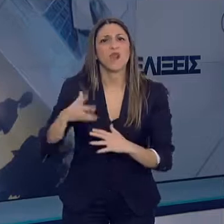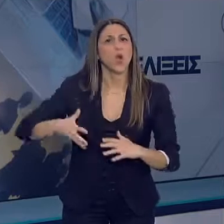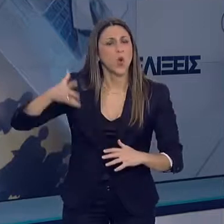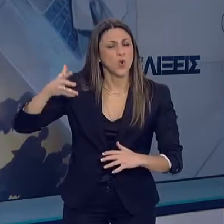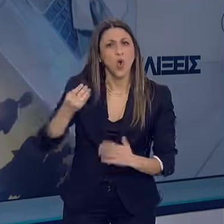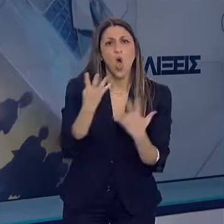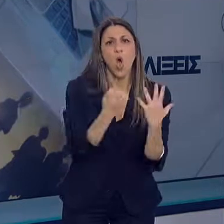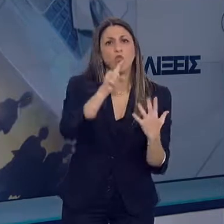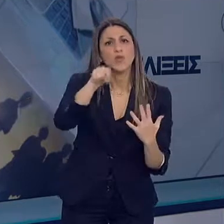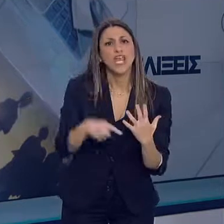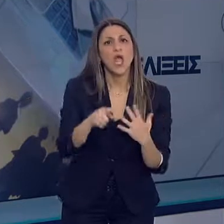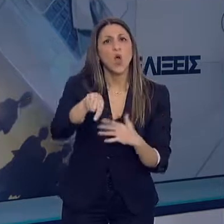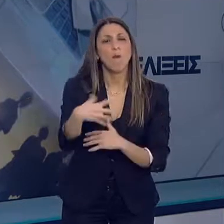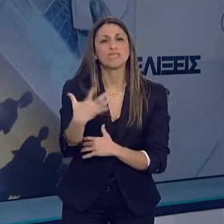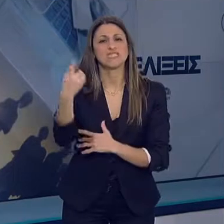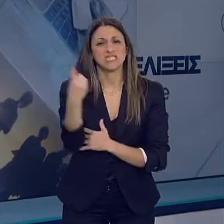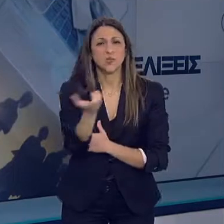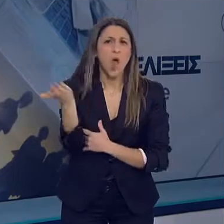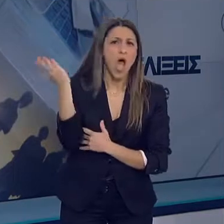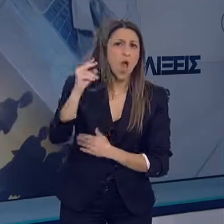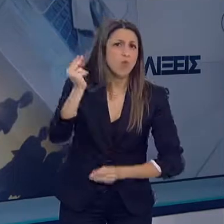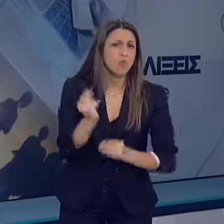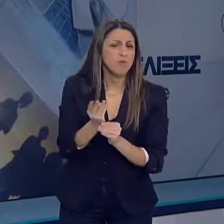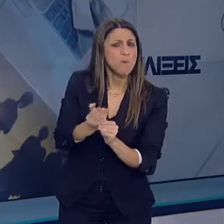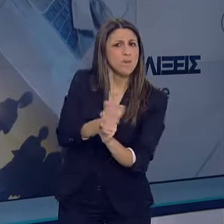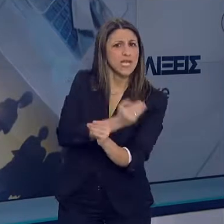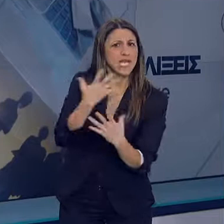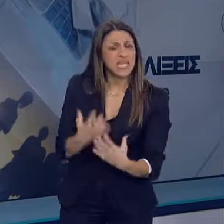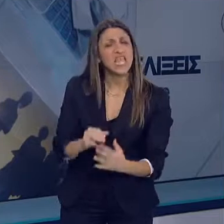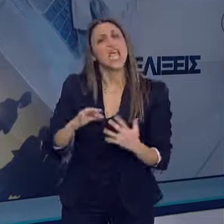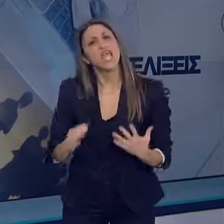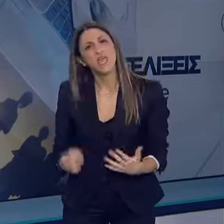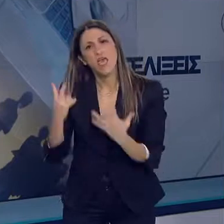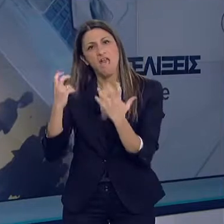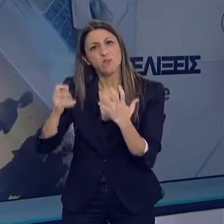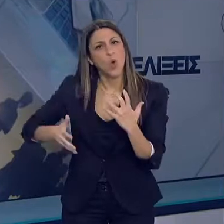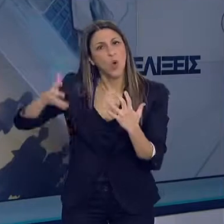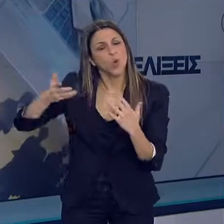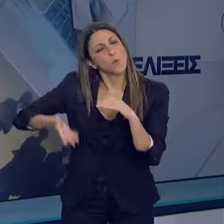και το 89,5% είχε κάποιο υποκείμενο νόσημα ή και ηλικία 70 ετών και άνω.